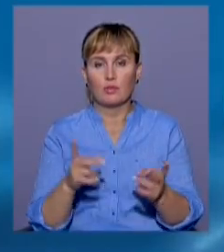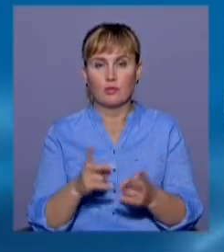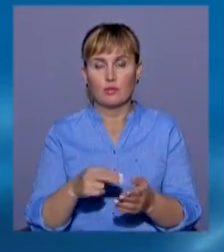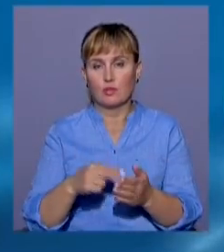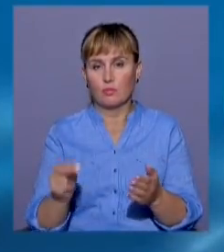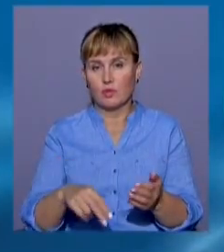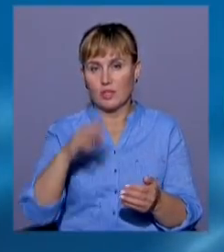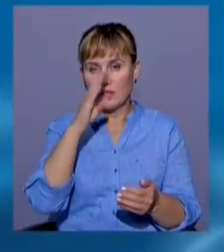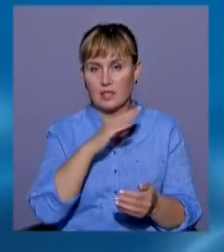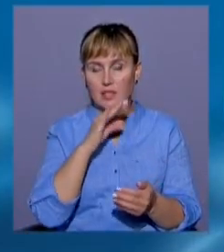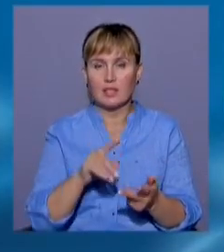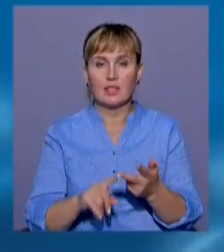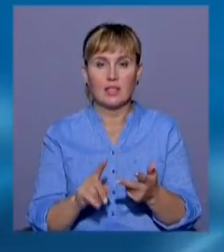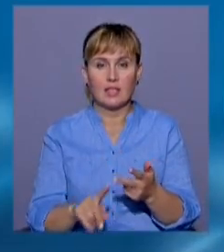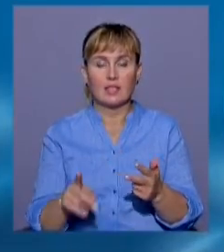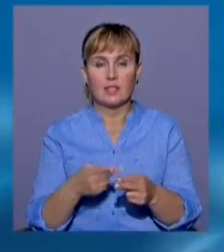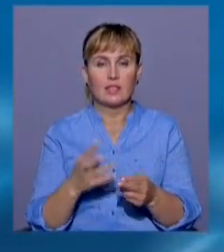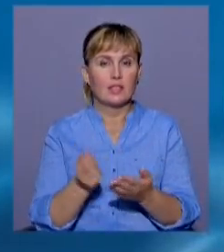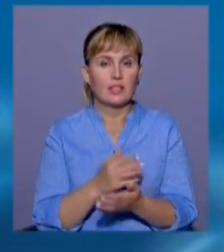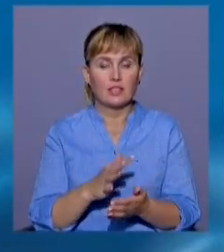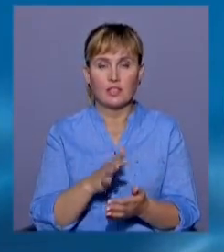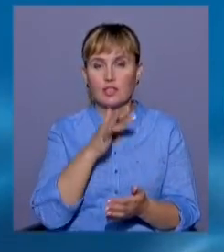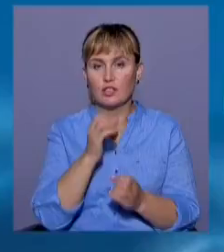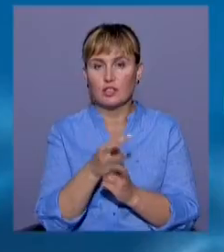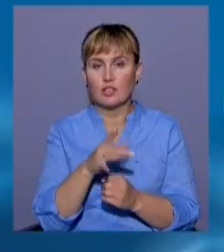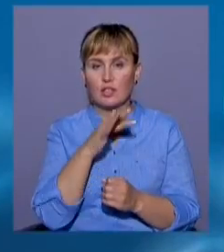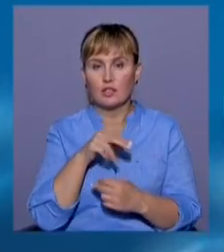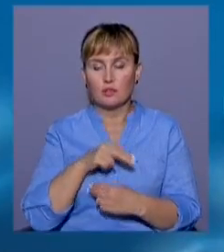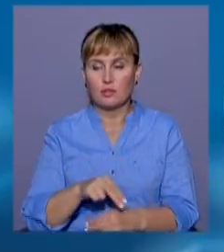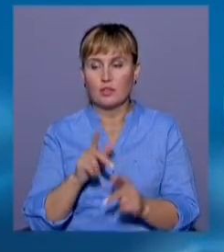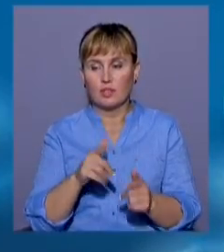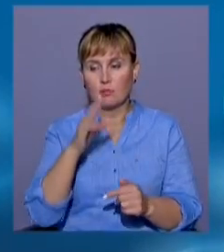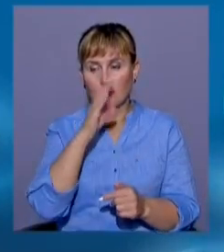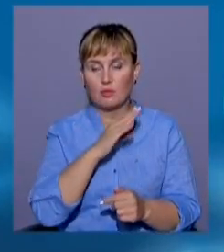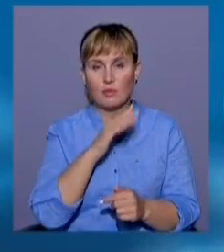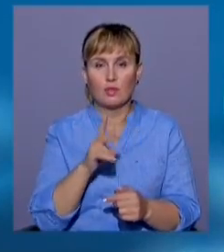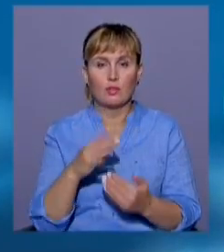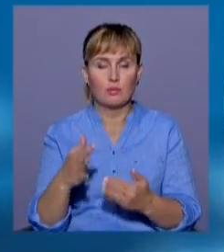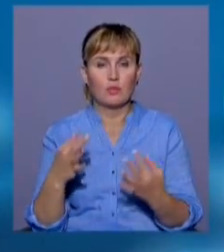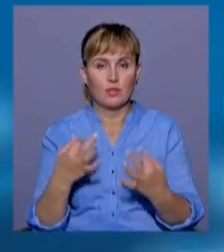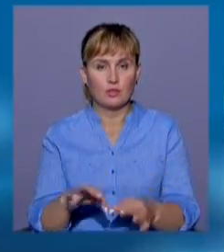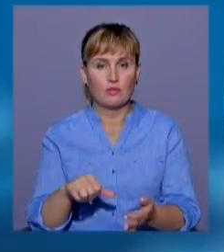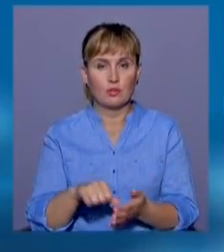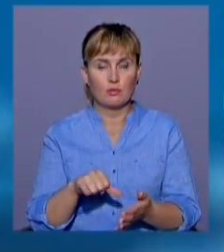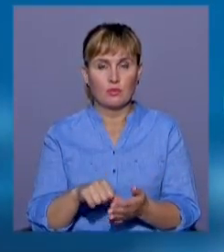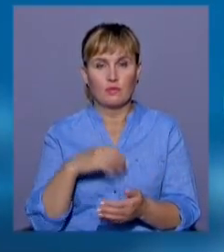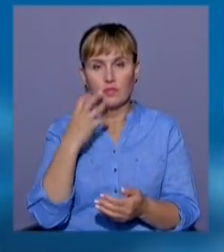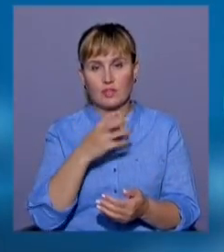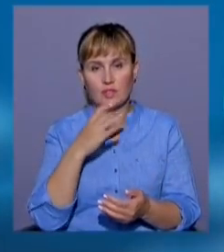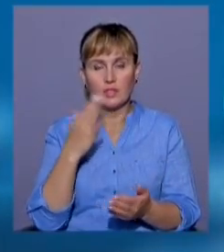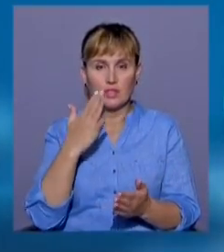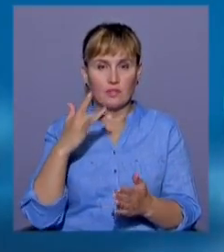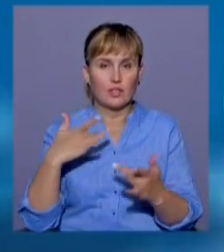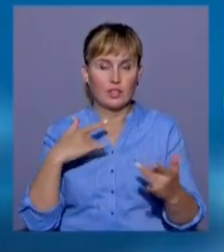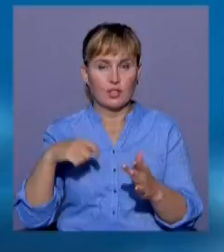подпись родителей. И третий вариант – не достигший 14 лет могут трудиться согласие мамы и папы, но им разрешено выступать в цирке или сниматься в